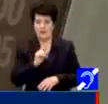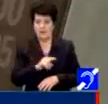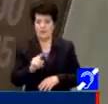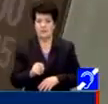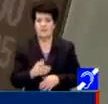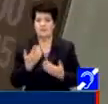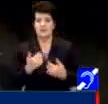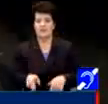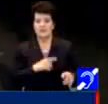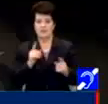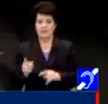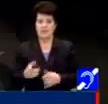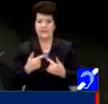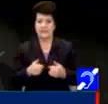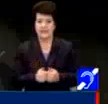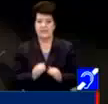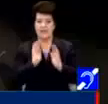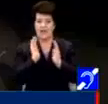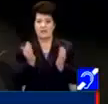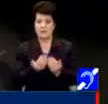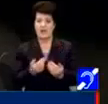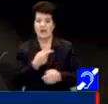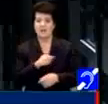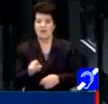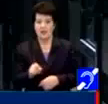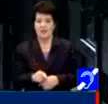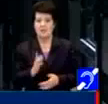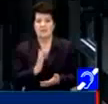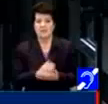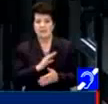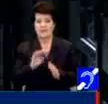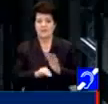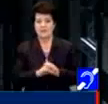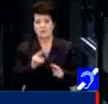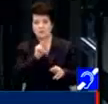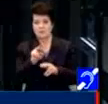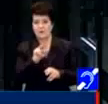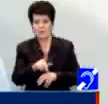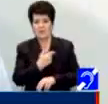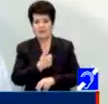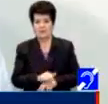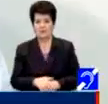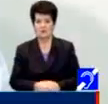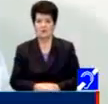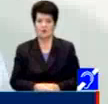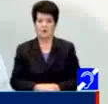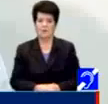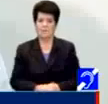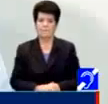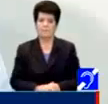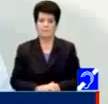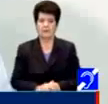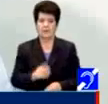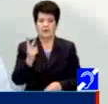fost deja transferată în secția de reanimare. Cealaltă este încă sub stricta supraveghere a medicilor. O femeie de în vârstă